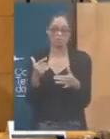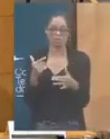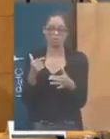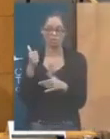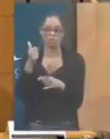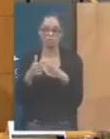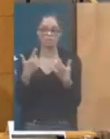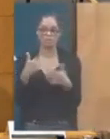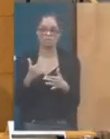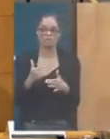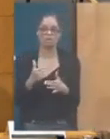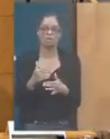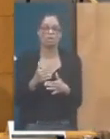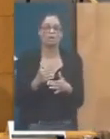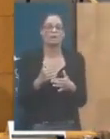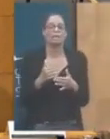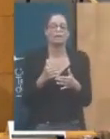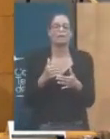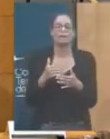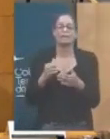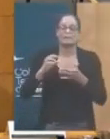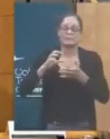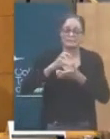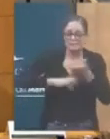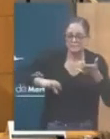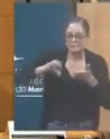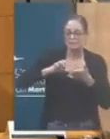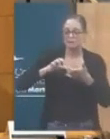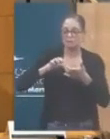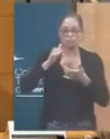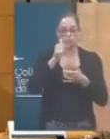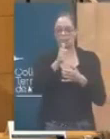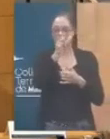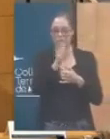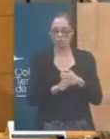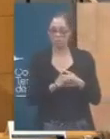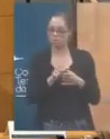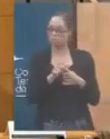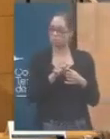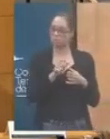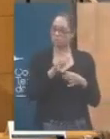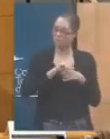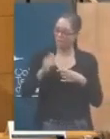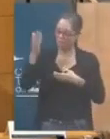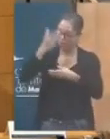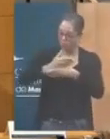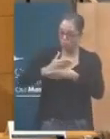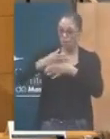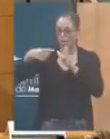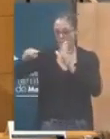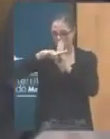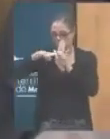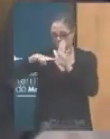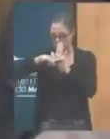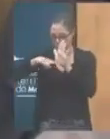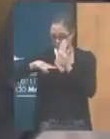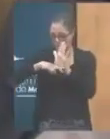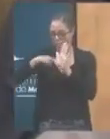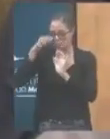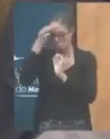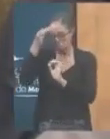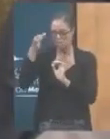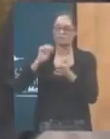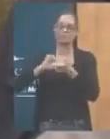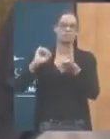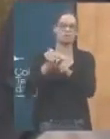l'école. Et il a pris des mesures drastiques que j'avais approuvées. Il avait changé ce que le président de l'école,